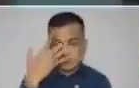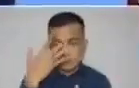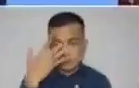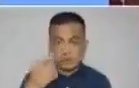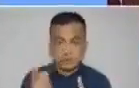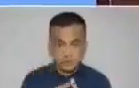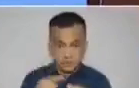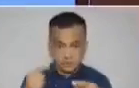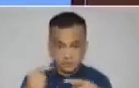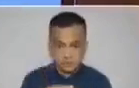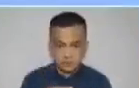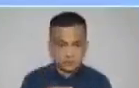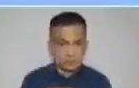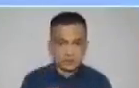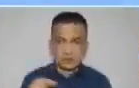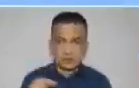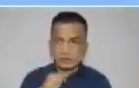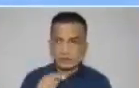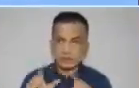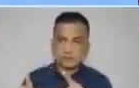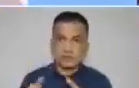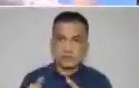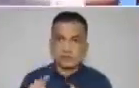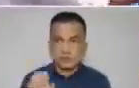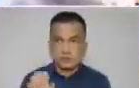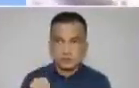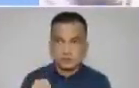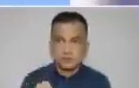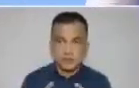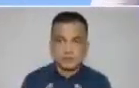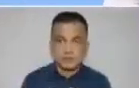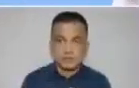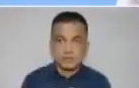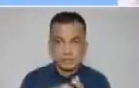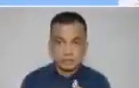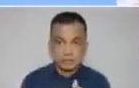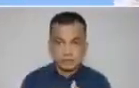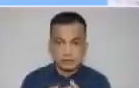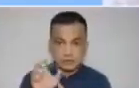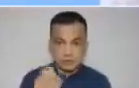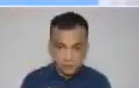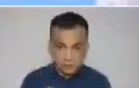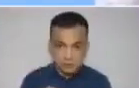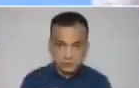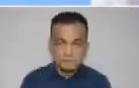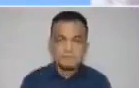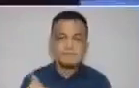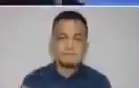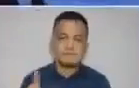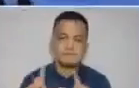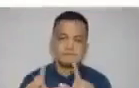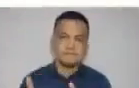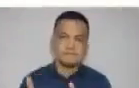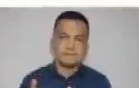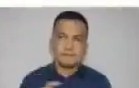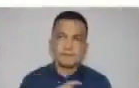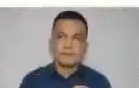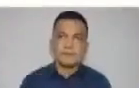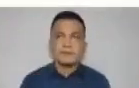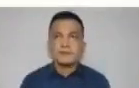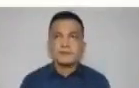ng panukalang ito na makapagsalba pa at makapaglabas ang pamahalaan ng 420 billion pesos na pondo para labanan ng